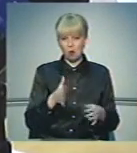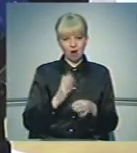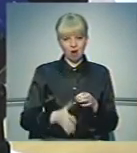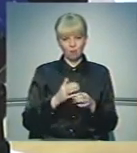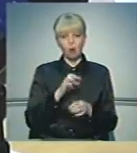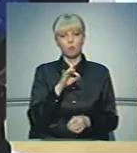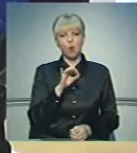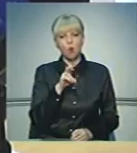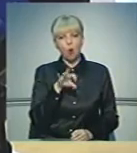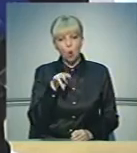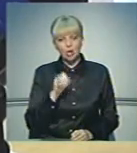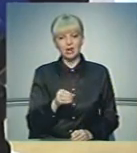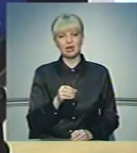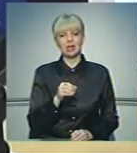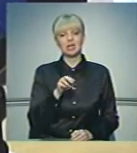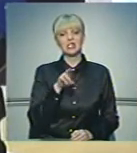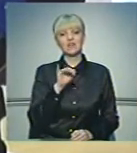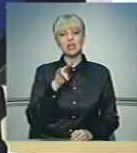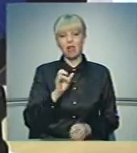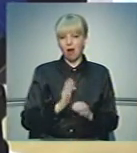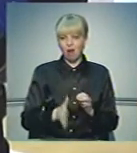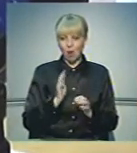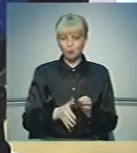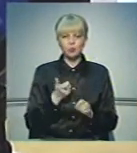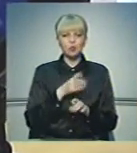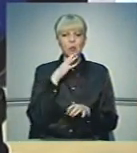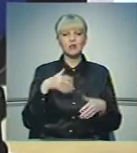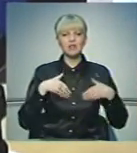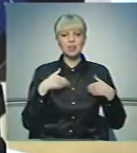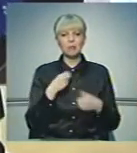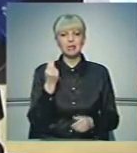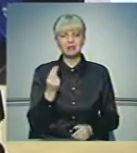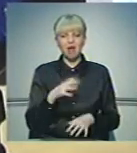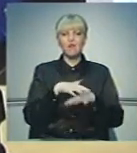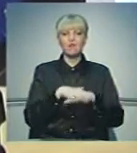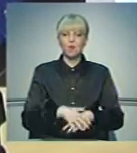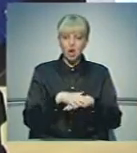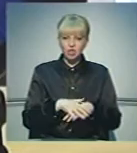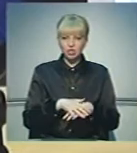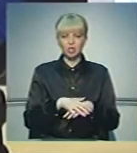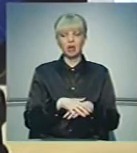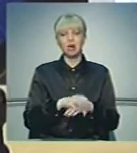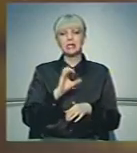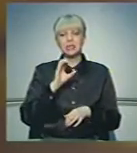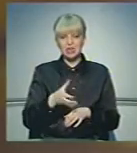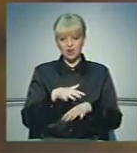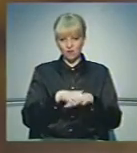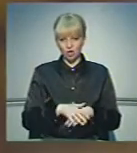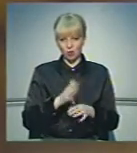і брокколі, і цвітна капуста. Дуже багато вітаміна С, квашена капуста, сік квашеної